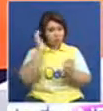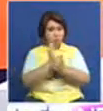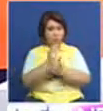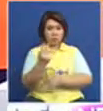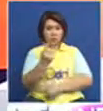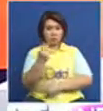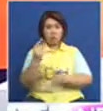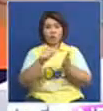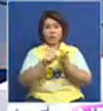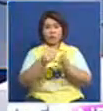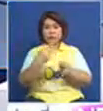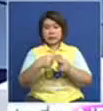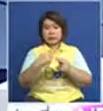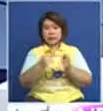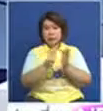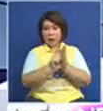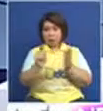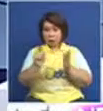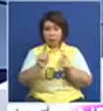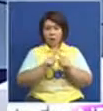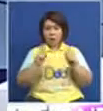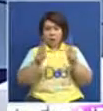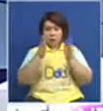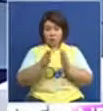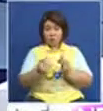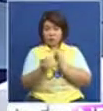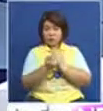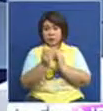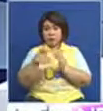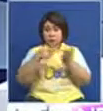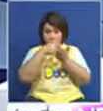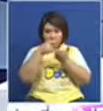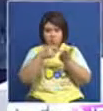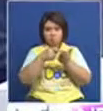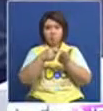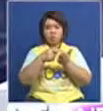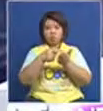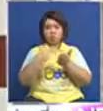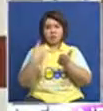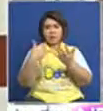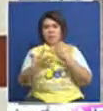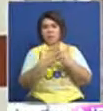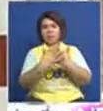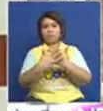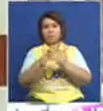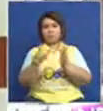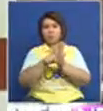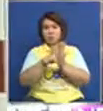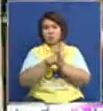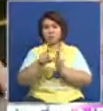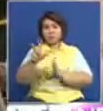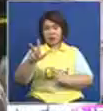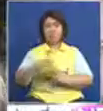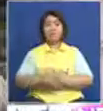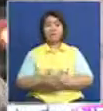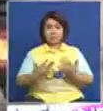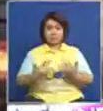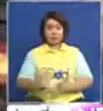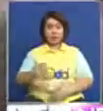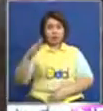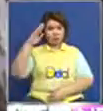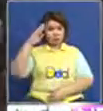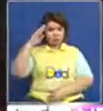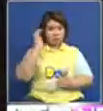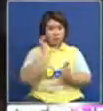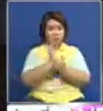ออกขณะที่คนสนิทหมอหยองถูกคุมตัวไปฝากขังผลัดที่3วันนี้ค่ะเจ้าหน้าที่ราชทัณฑ์พร้อมตำรวจทหารคุมตัวน